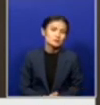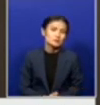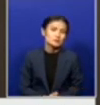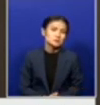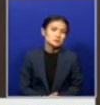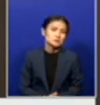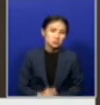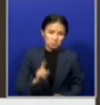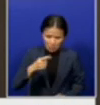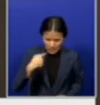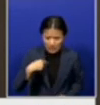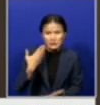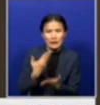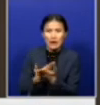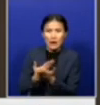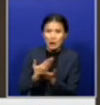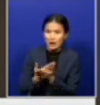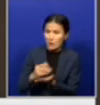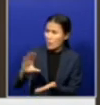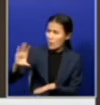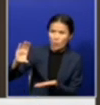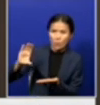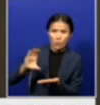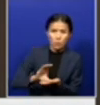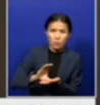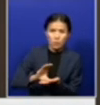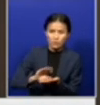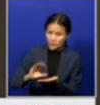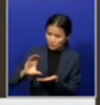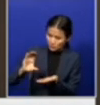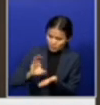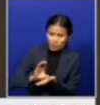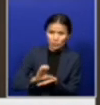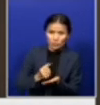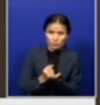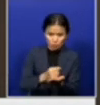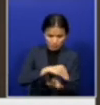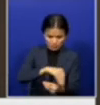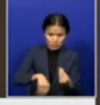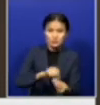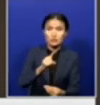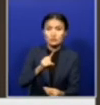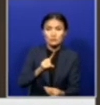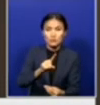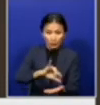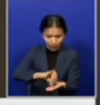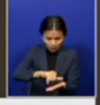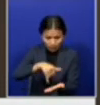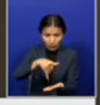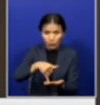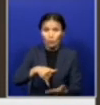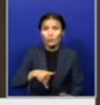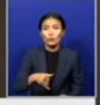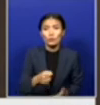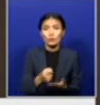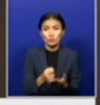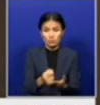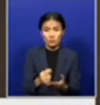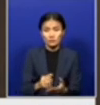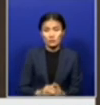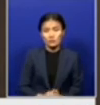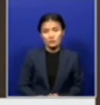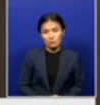มากเข้ามากอบกู้เศรษฐกิจไม่ให้มันสุดหนักลงไปเกินจากการเยียวยาที่อาจ